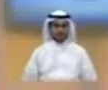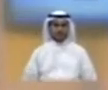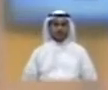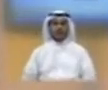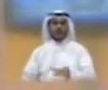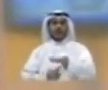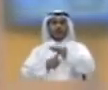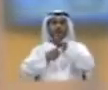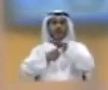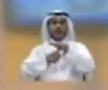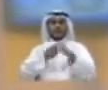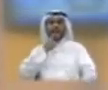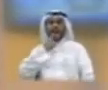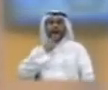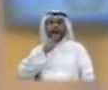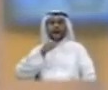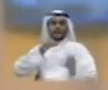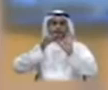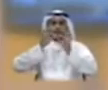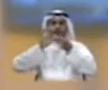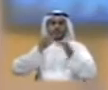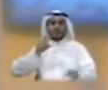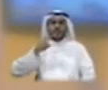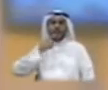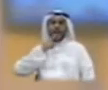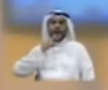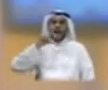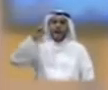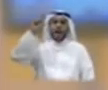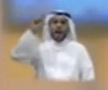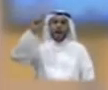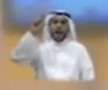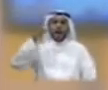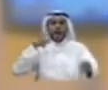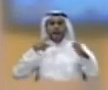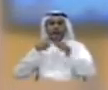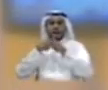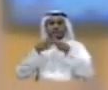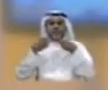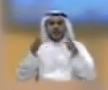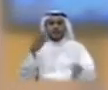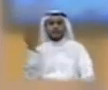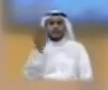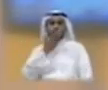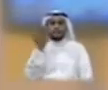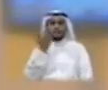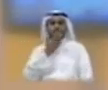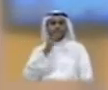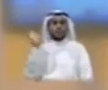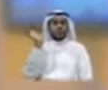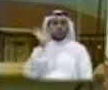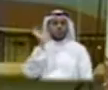قام رئيس جمعية الهلال الأحمر الكويتي الدكتور هلال الساير بافتتاح مدرسة المباركية في محافظة باندا